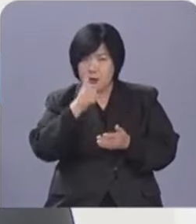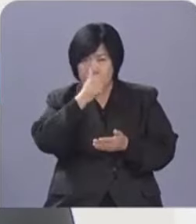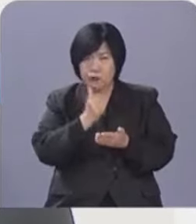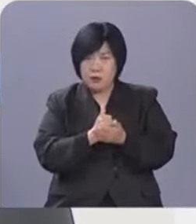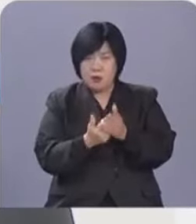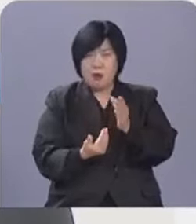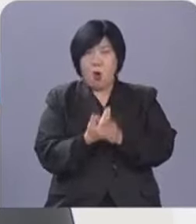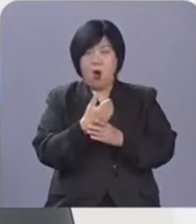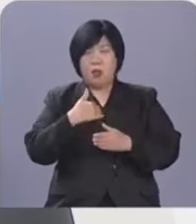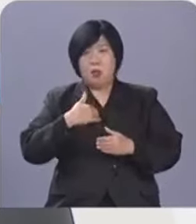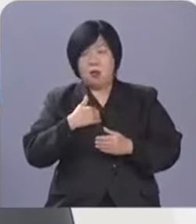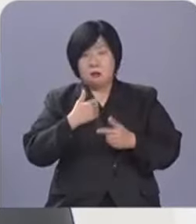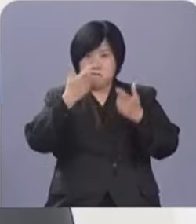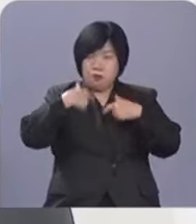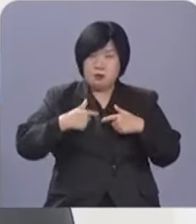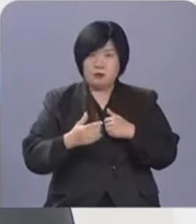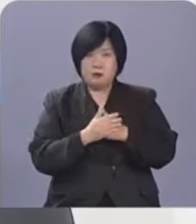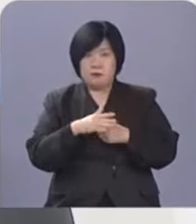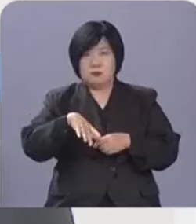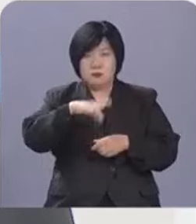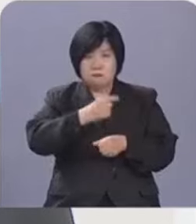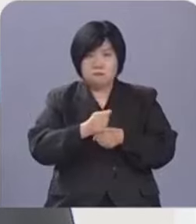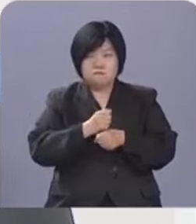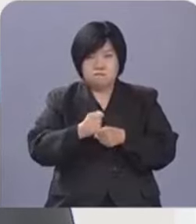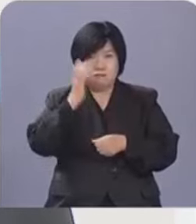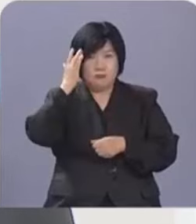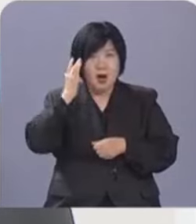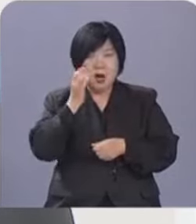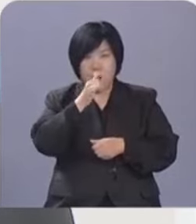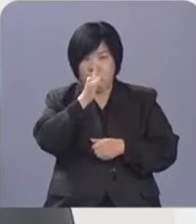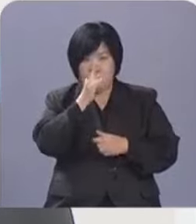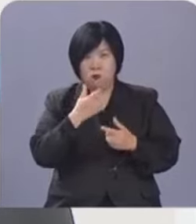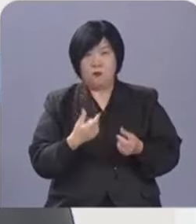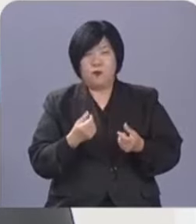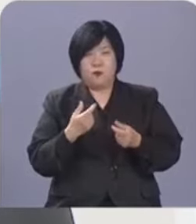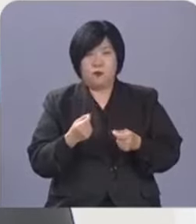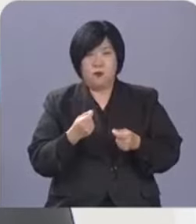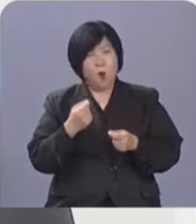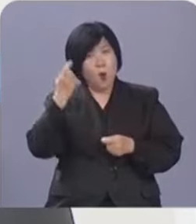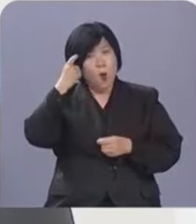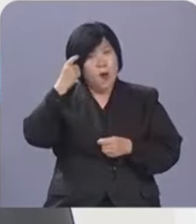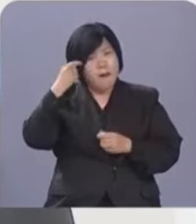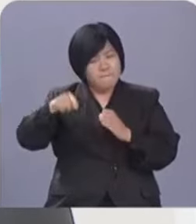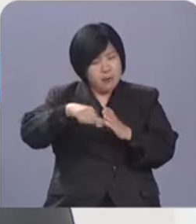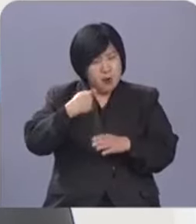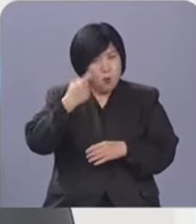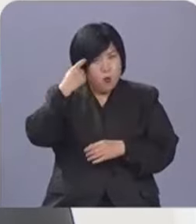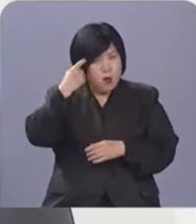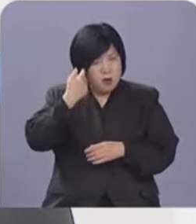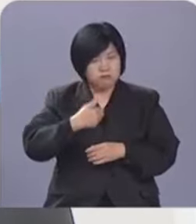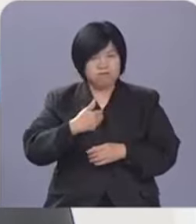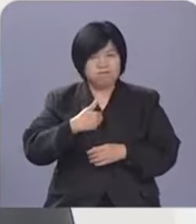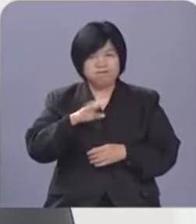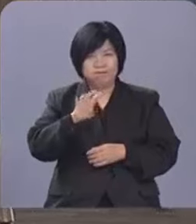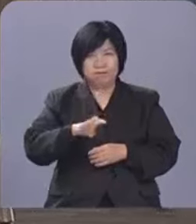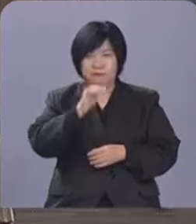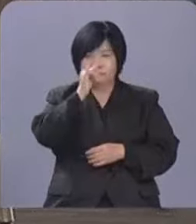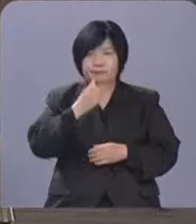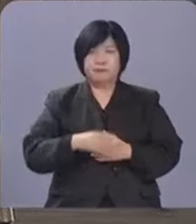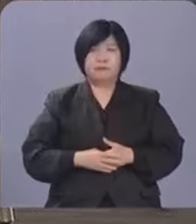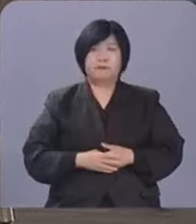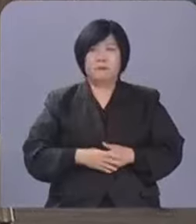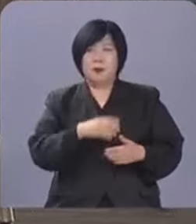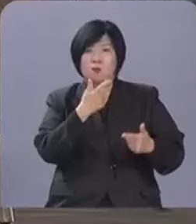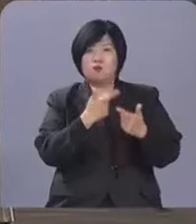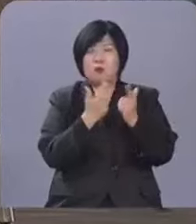일어나다 보니 처음에는 황당하기도 했고 또 어 이게 왜 나한테 오지 또 의문스러운 있고